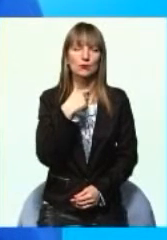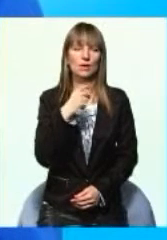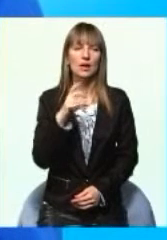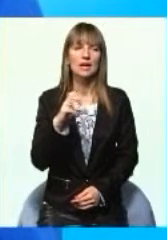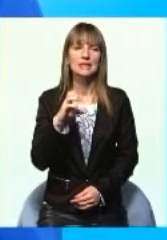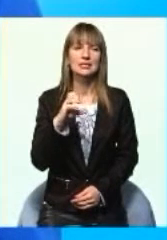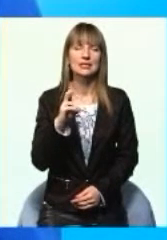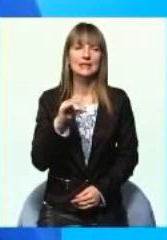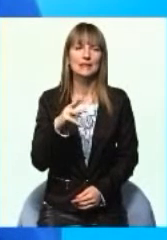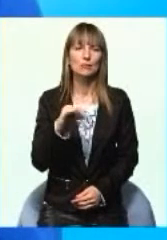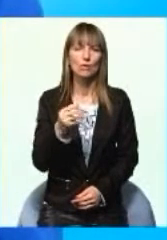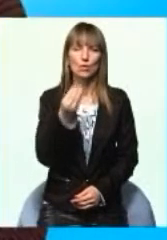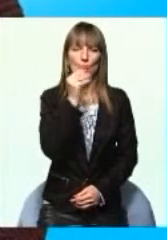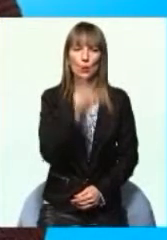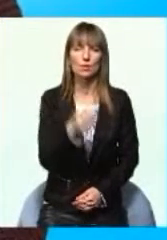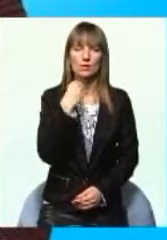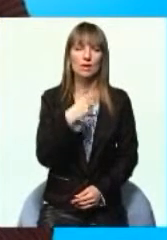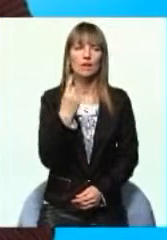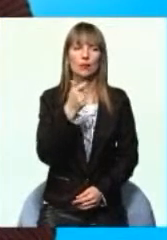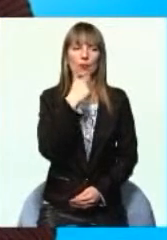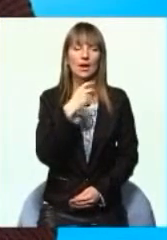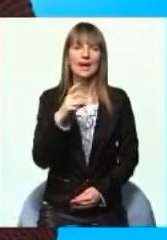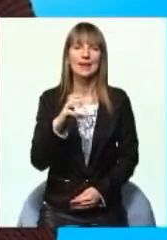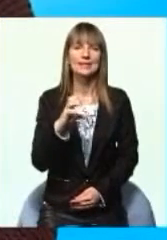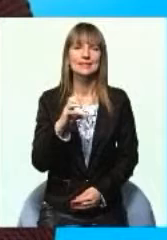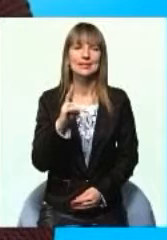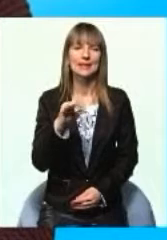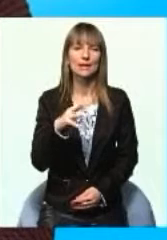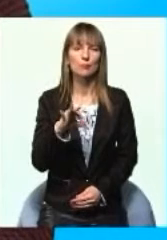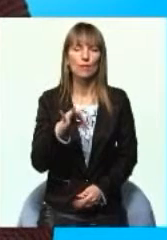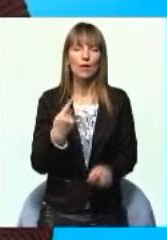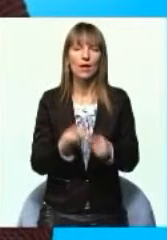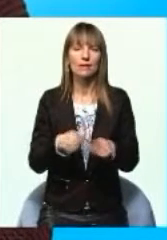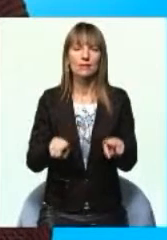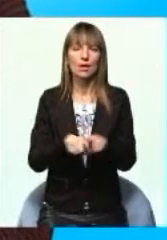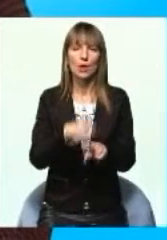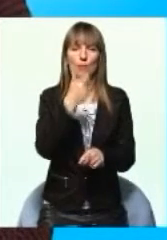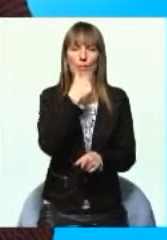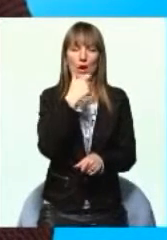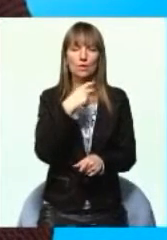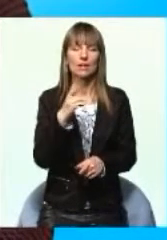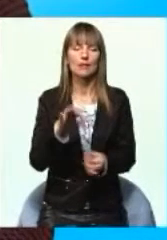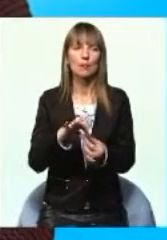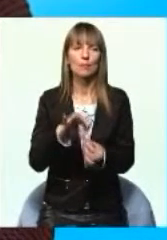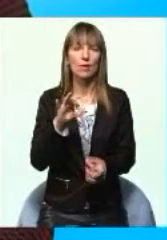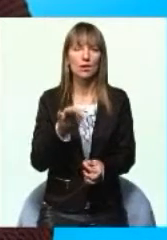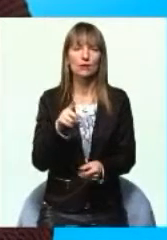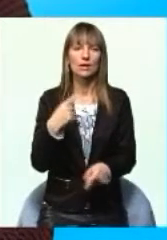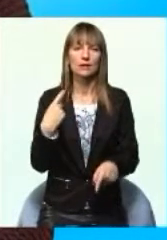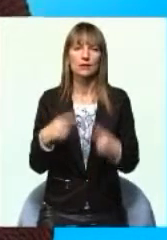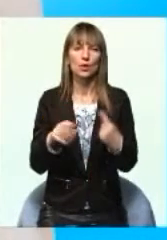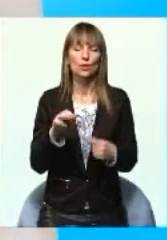люди їдять одне морозиве. Ескімо – это такое мороженое на палочке, оно отличается